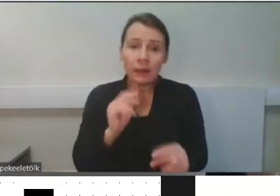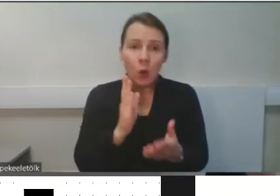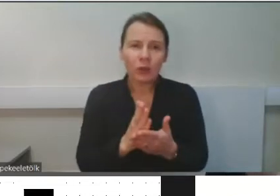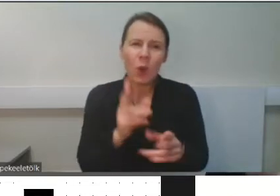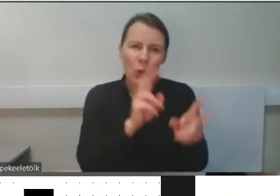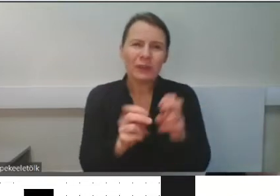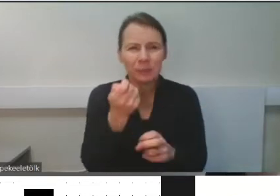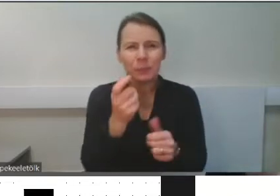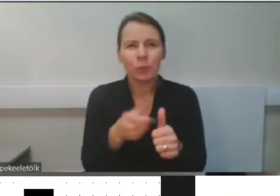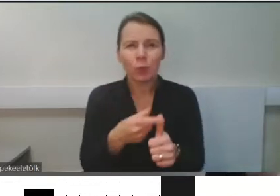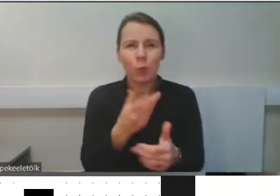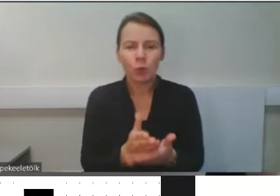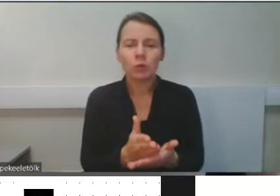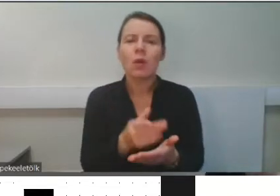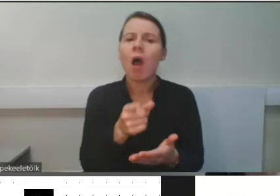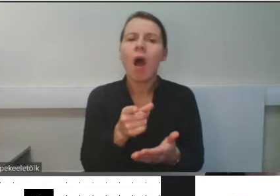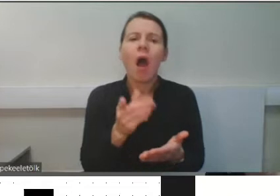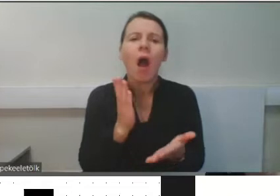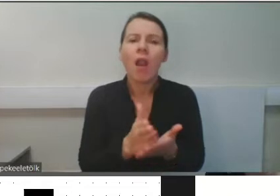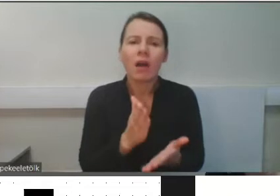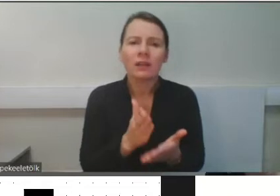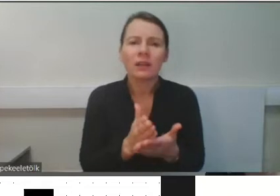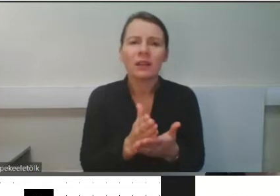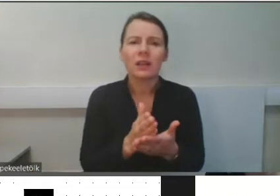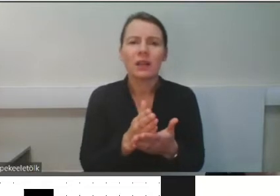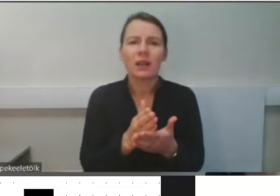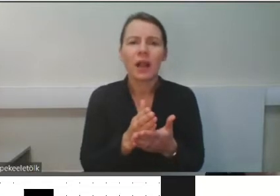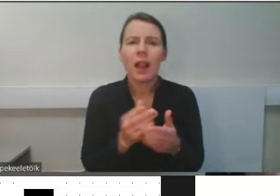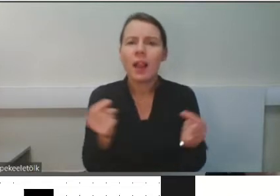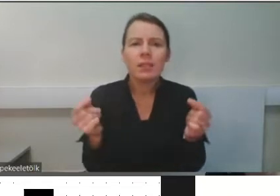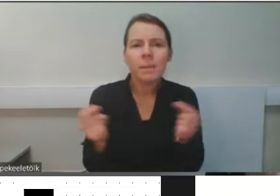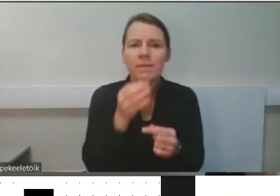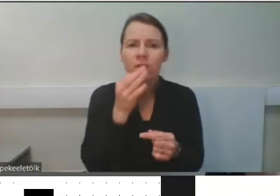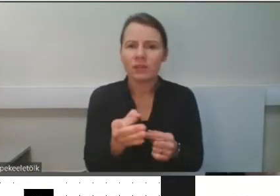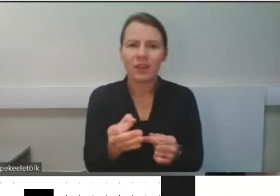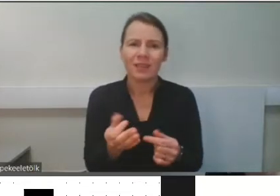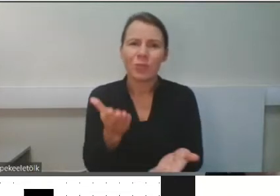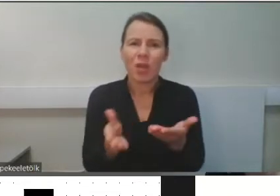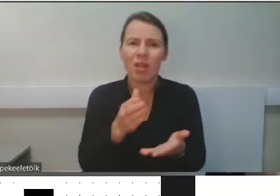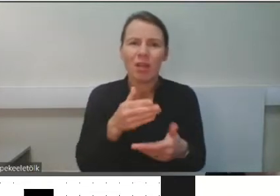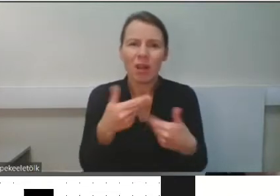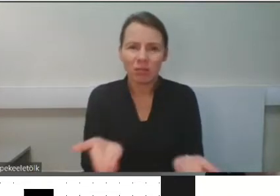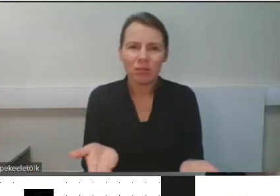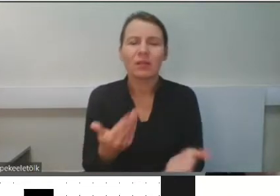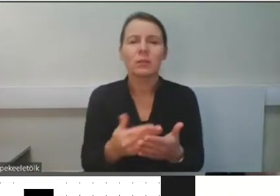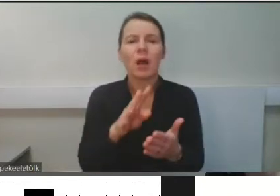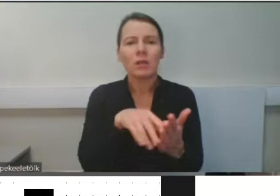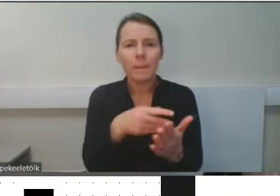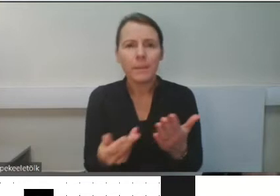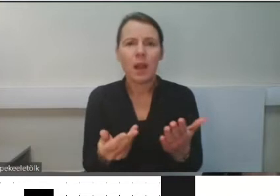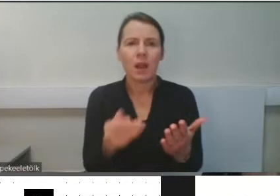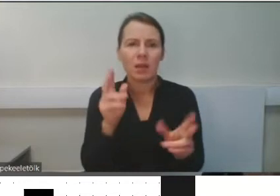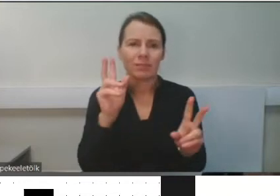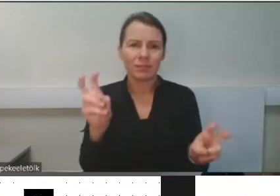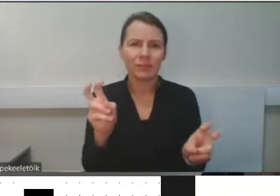siis on selline kastike, et avasta statistikat ja seal esimene koht on andmebaas.